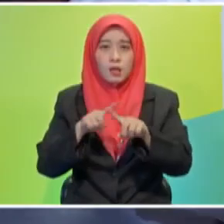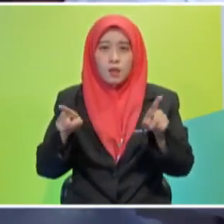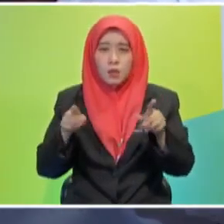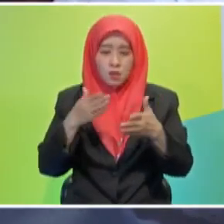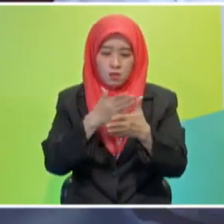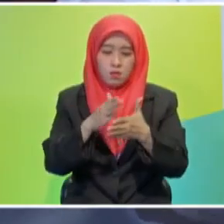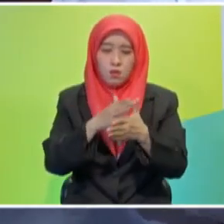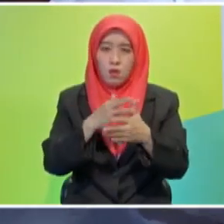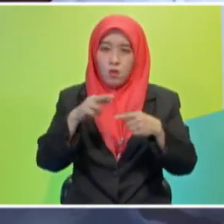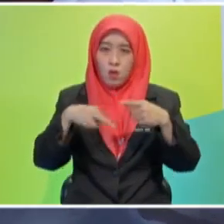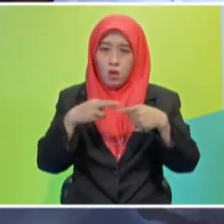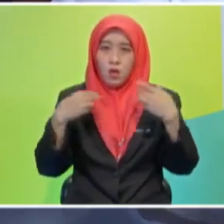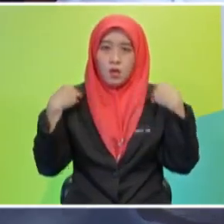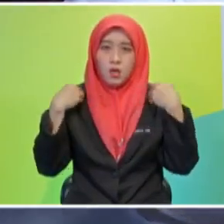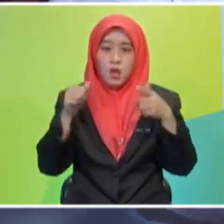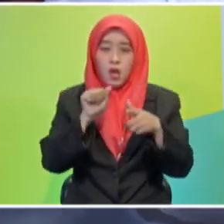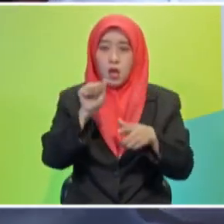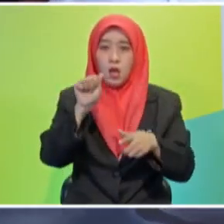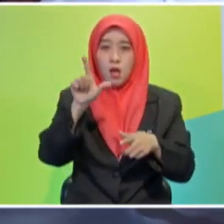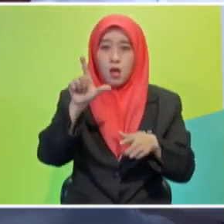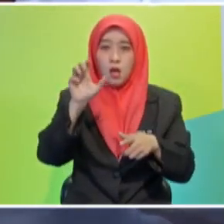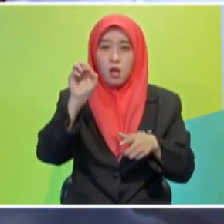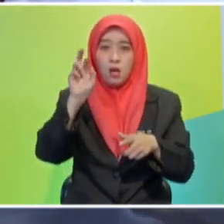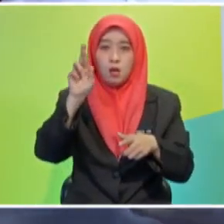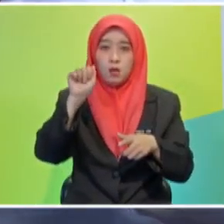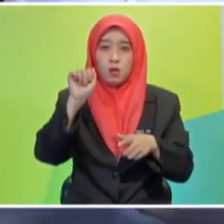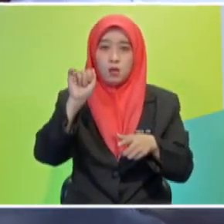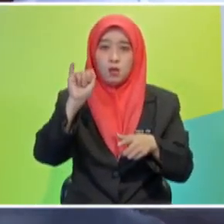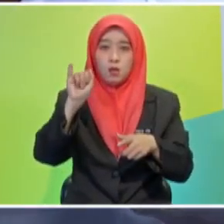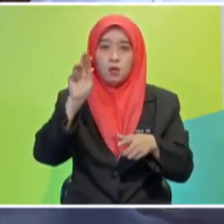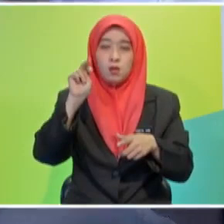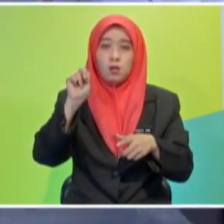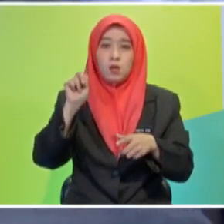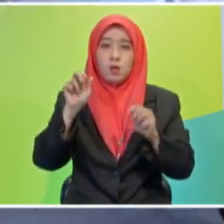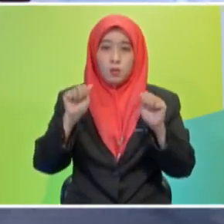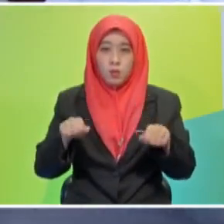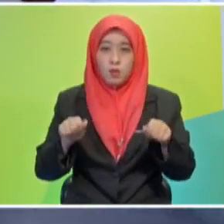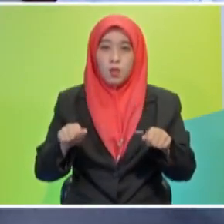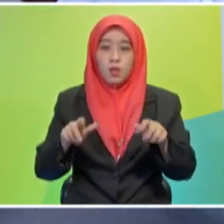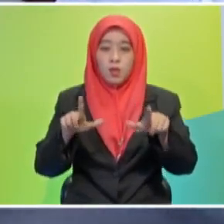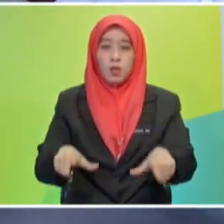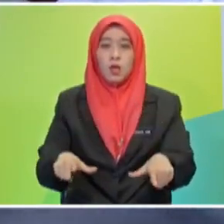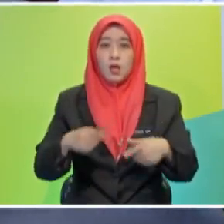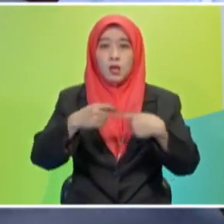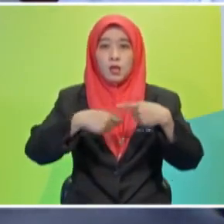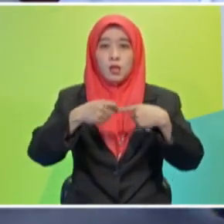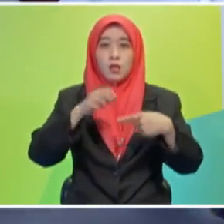macam alur rim supaya kita boleh letak apa? Tali Sawat. Okey, apa fungsi takal? Baik,